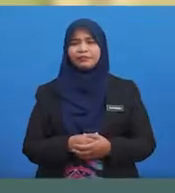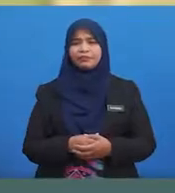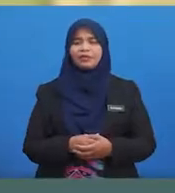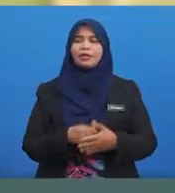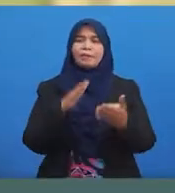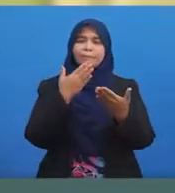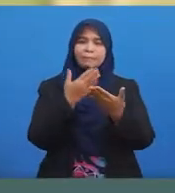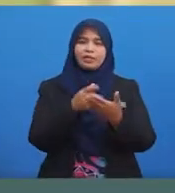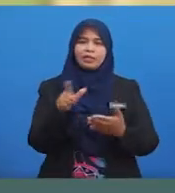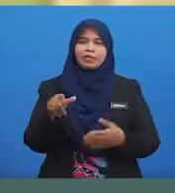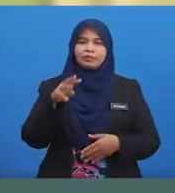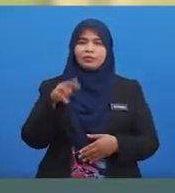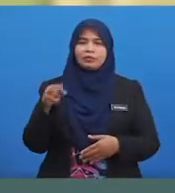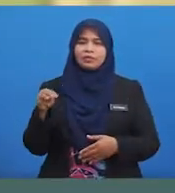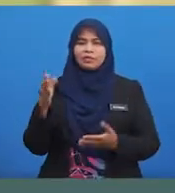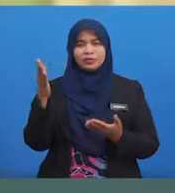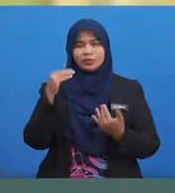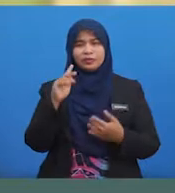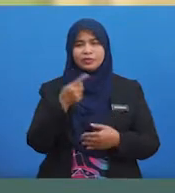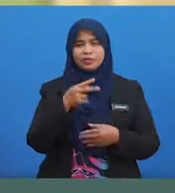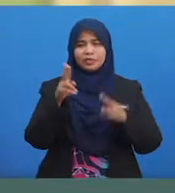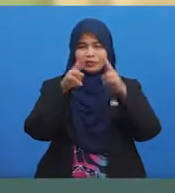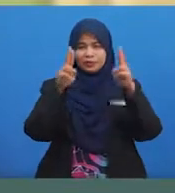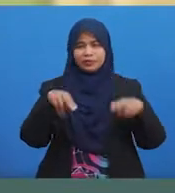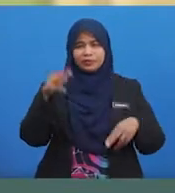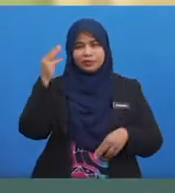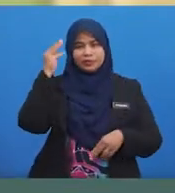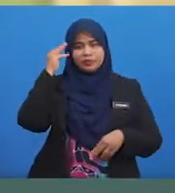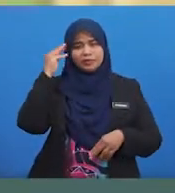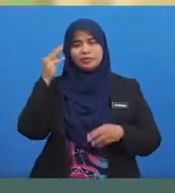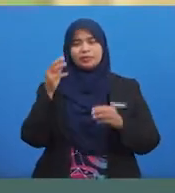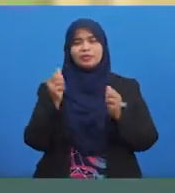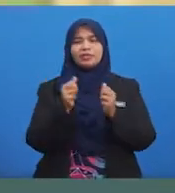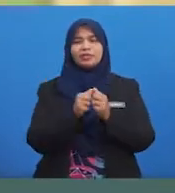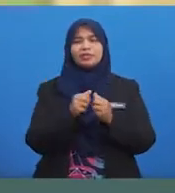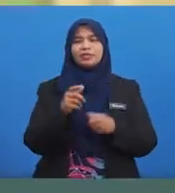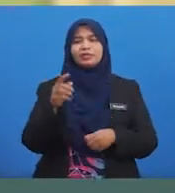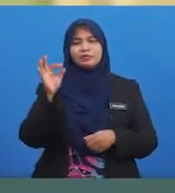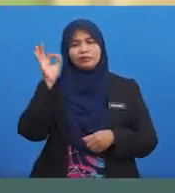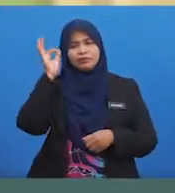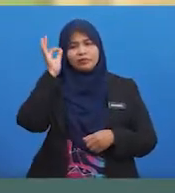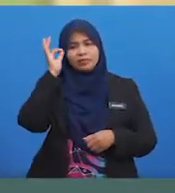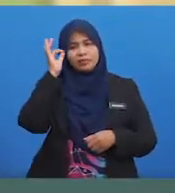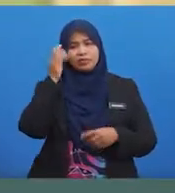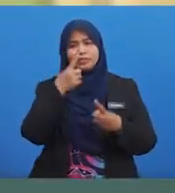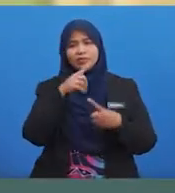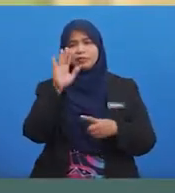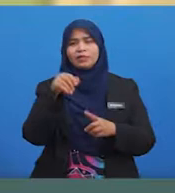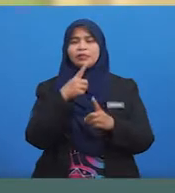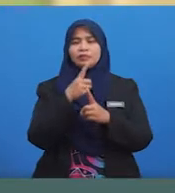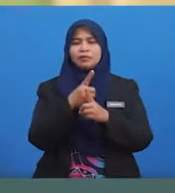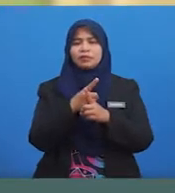bainak murid-murid Doh Ice memuji minta dengan menit ke jawaban yang betul bagi